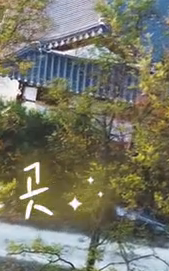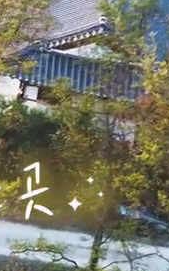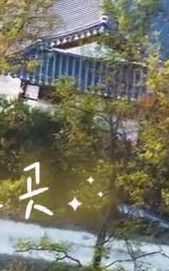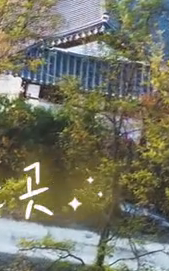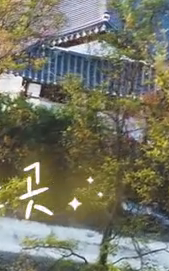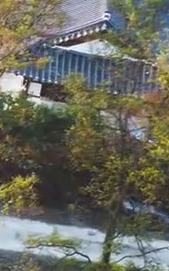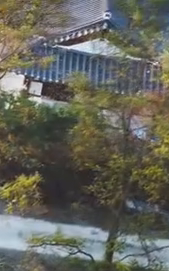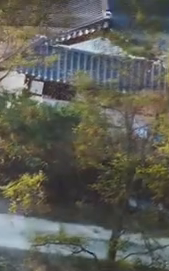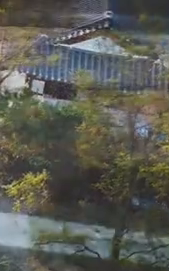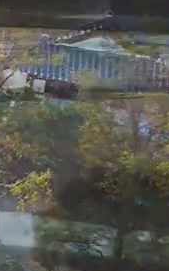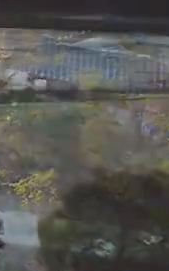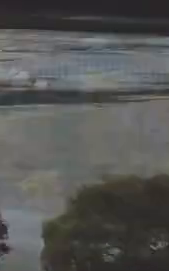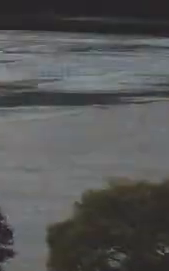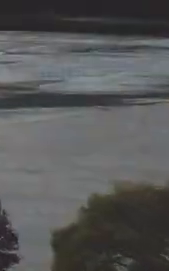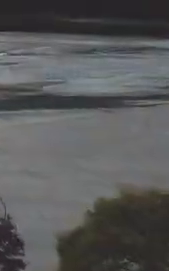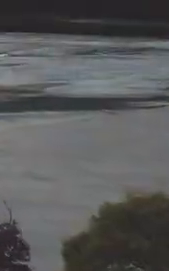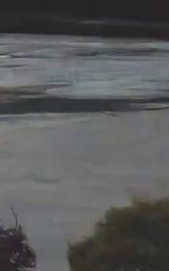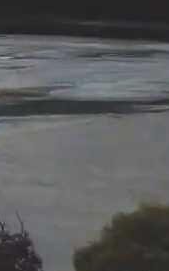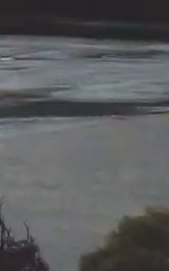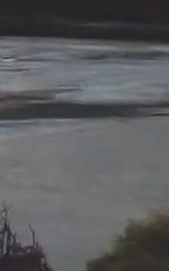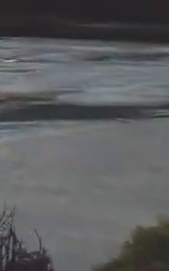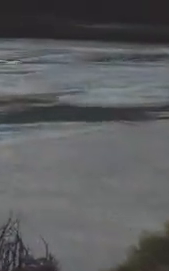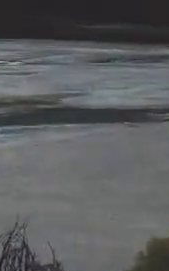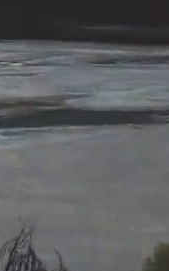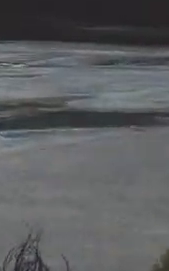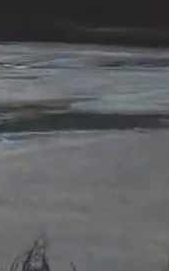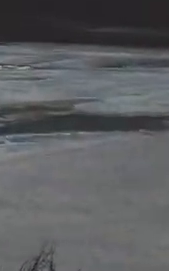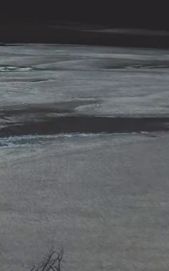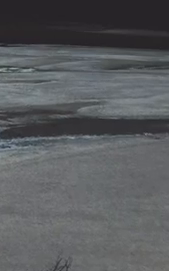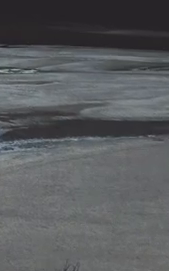be forever, babe.